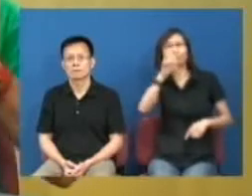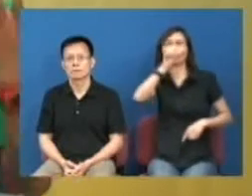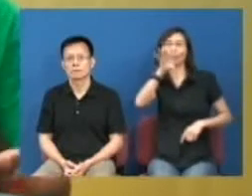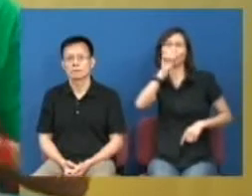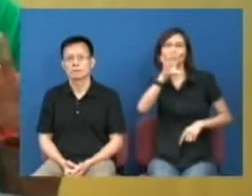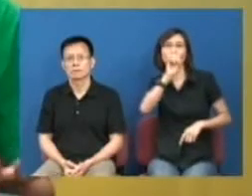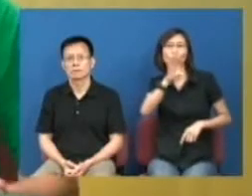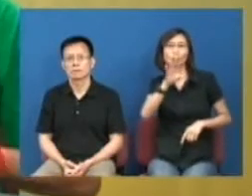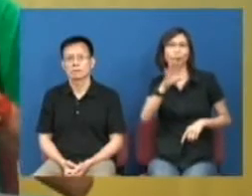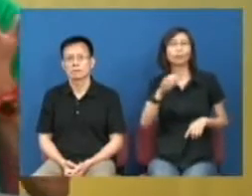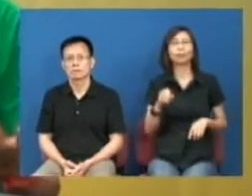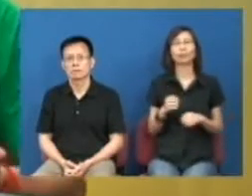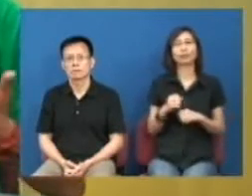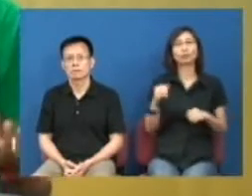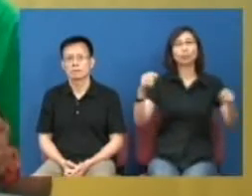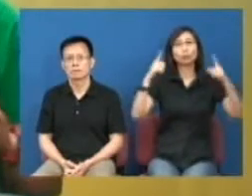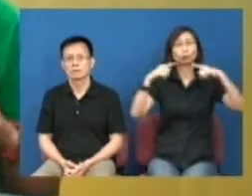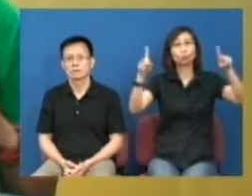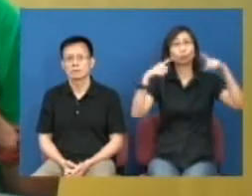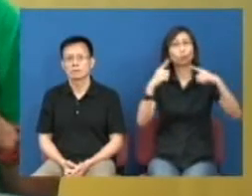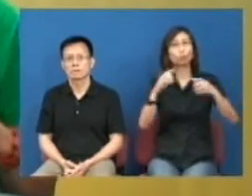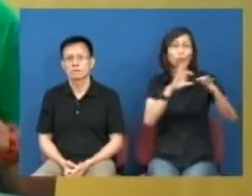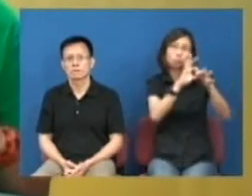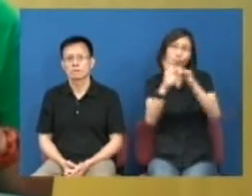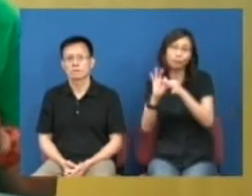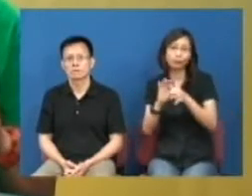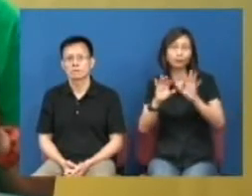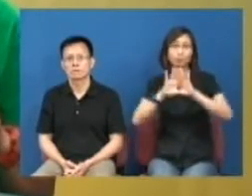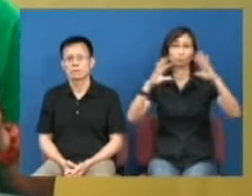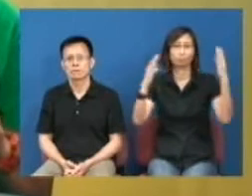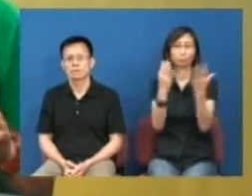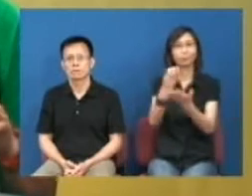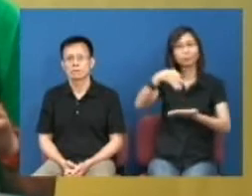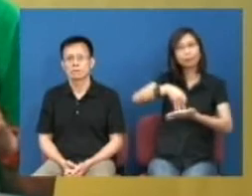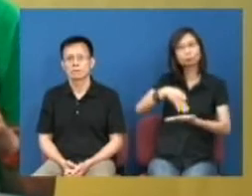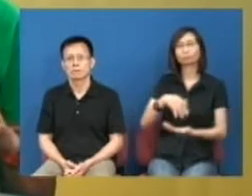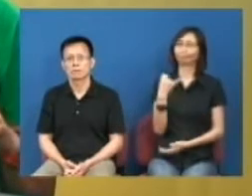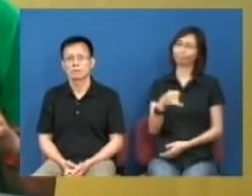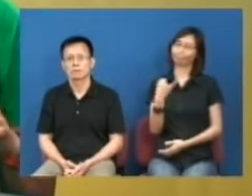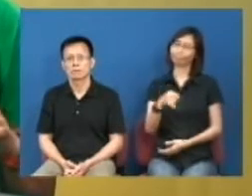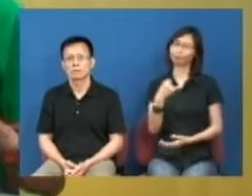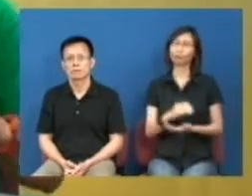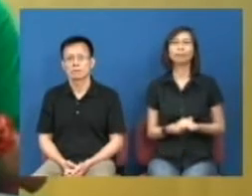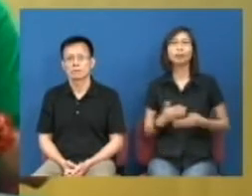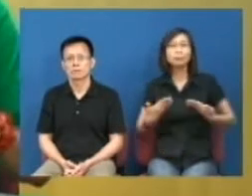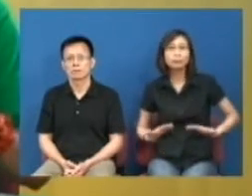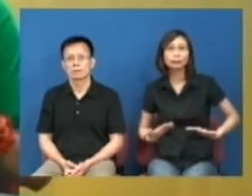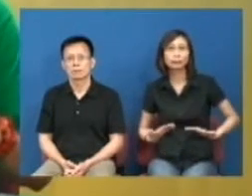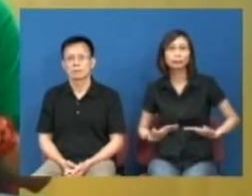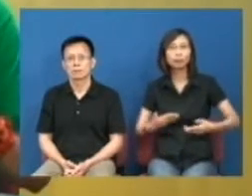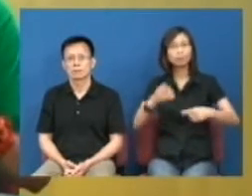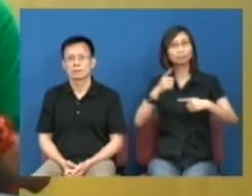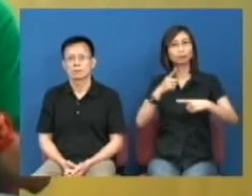歌，作為聯繫到一班人繼續參與嘅嗰一個做法。咁所以我諗呢一度其實都要好肯定地，